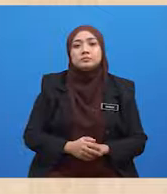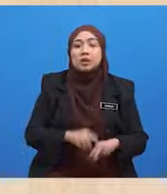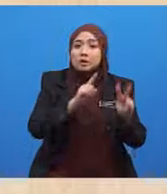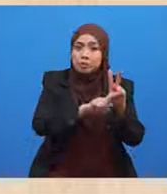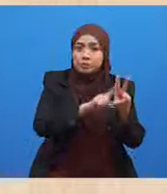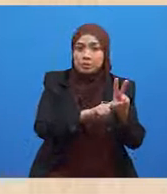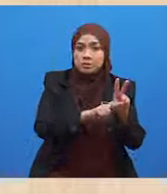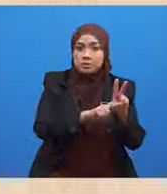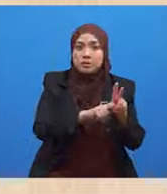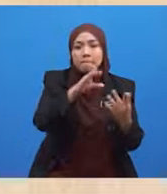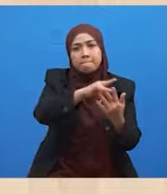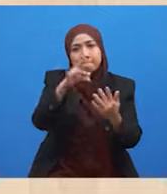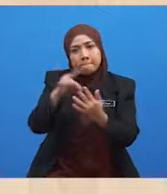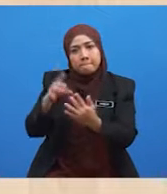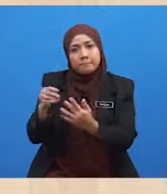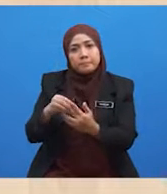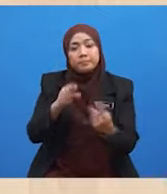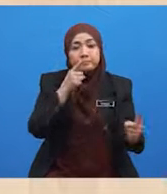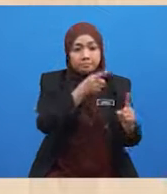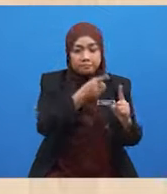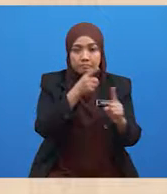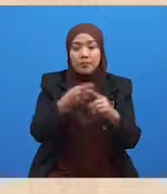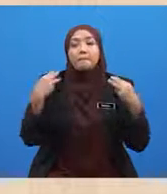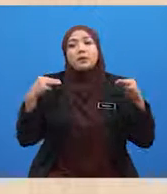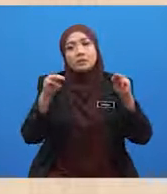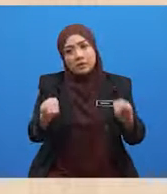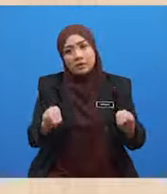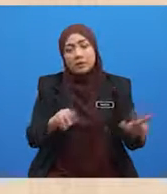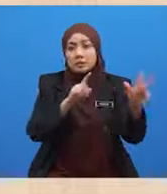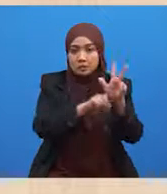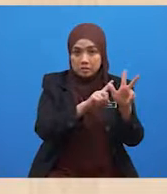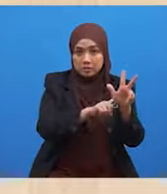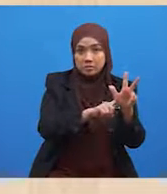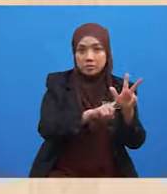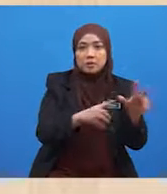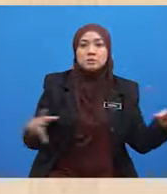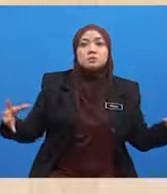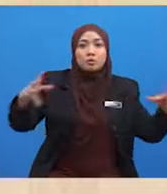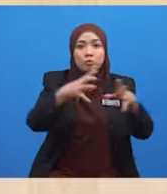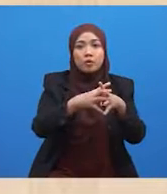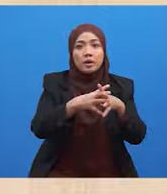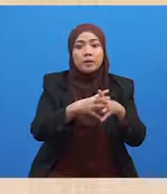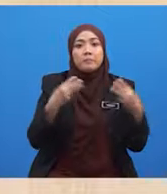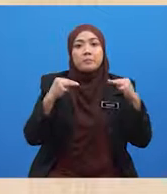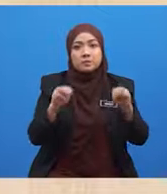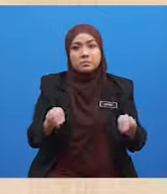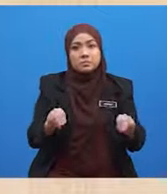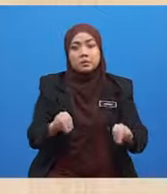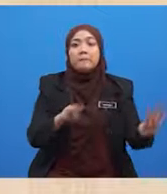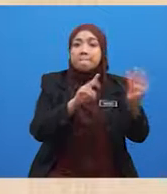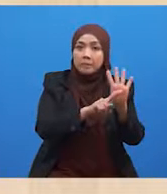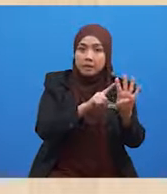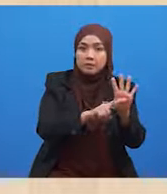kedua memilih sasaran pasaran ketiga campurkan pemasaran